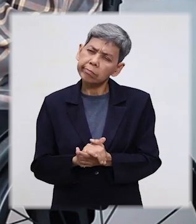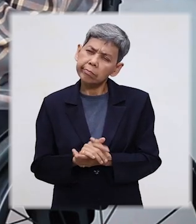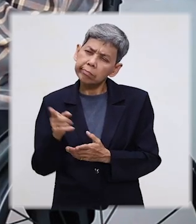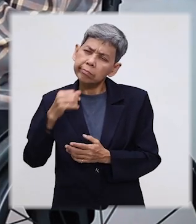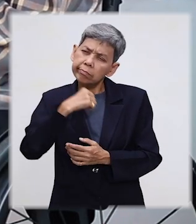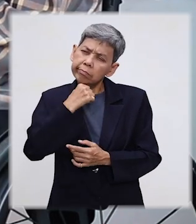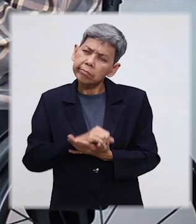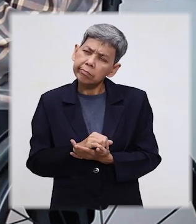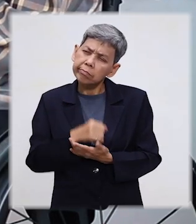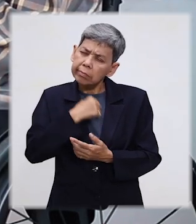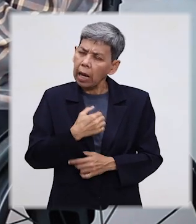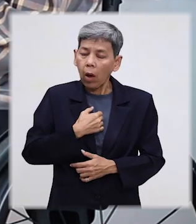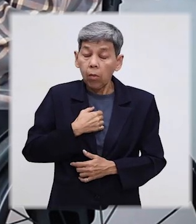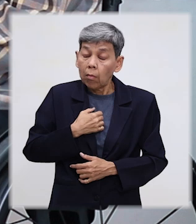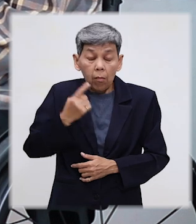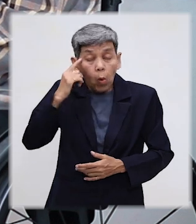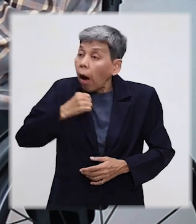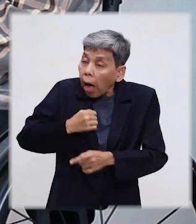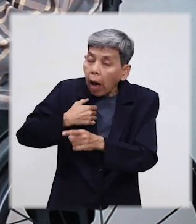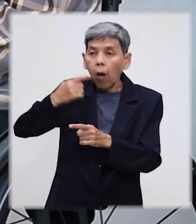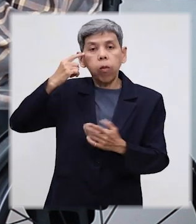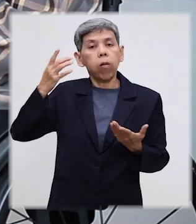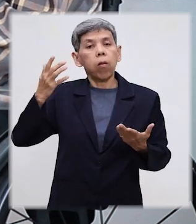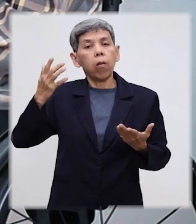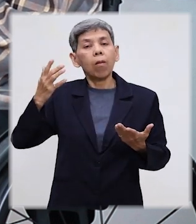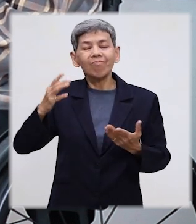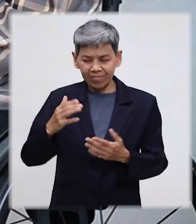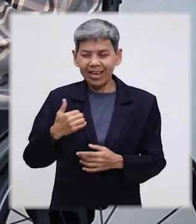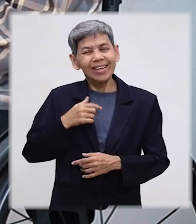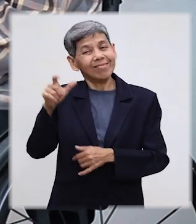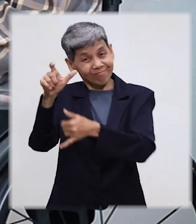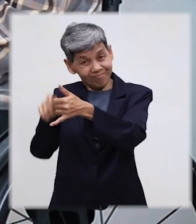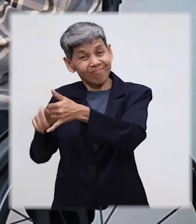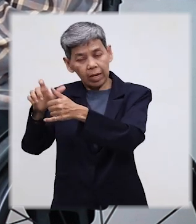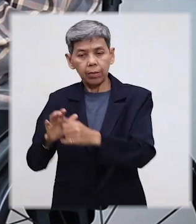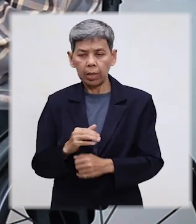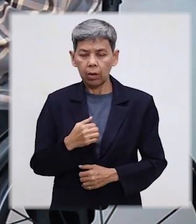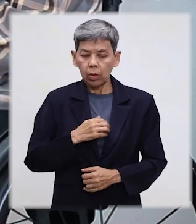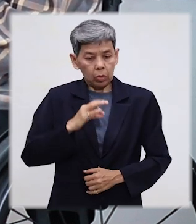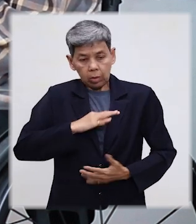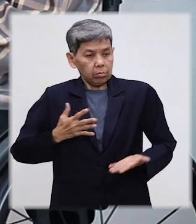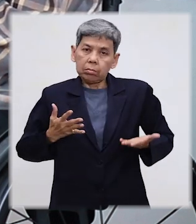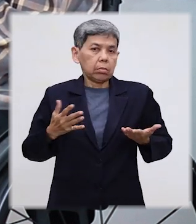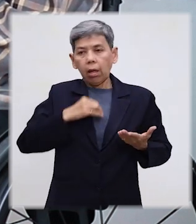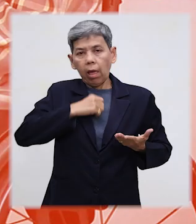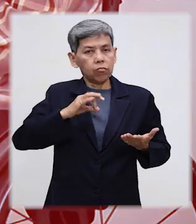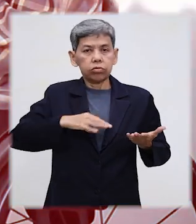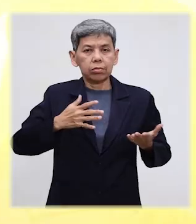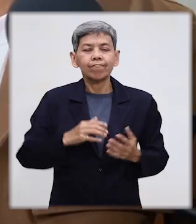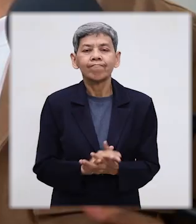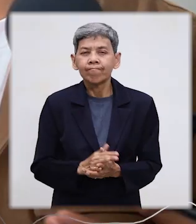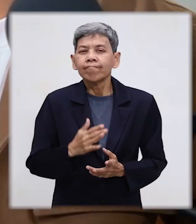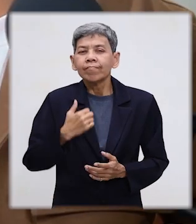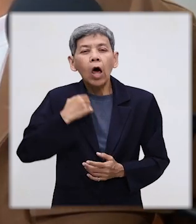ก่ทำไมแก่โดยที่เราไม่ทันรู้ตัวเลยก็คือช่วงนั้นเขาอาจจะไม่ได้สังเกต